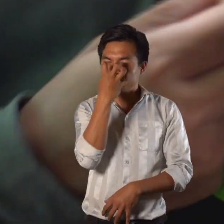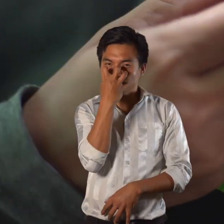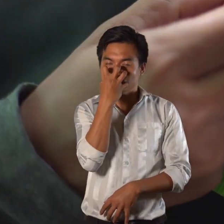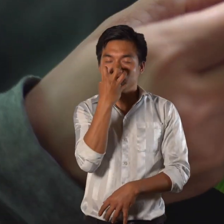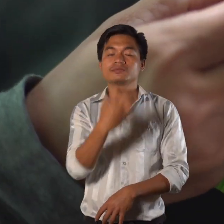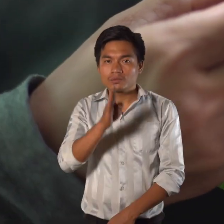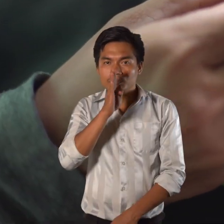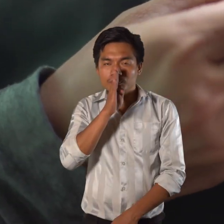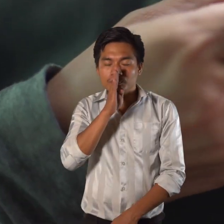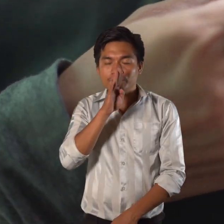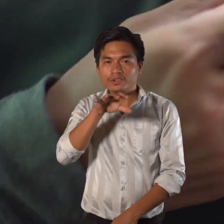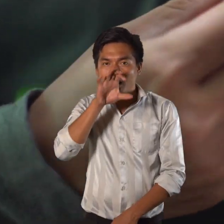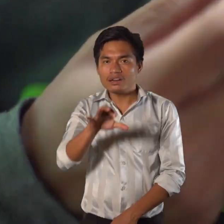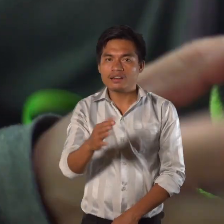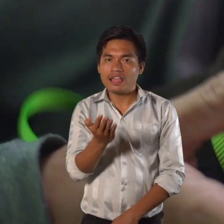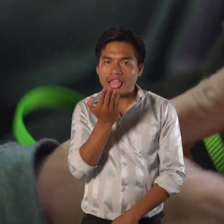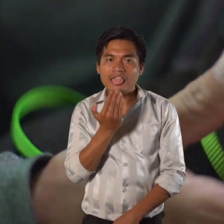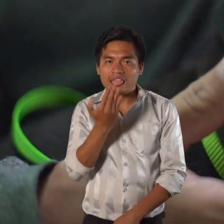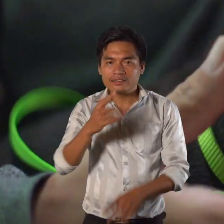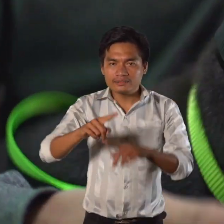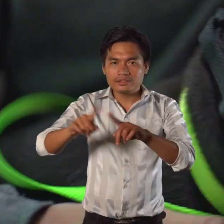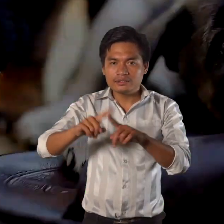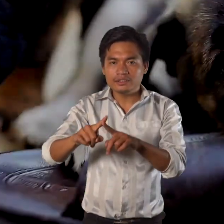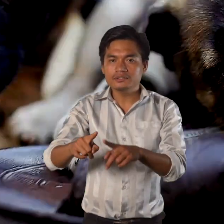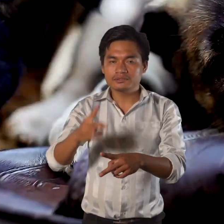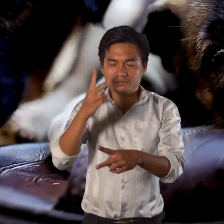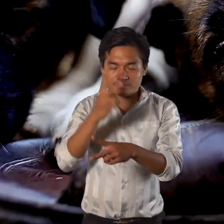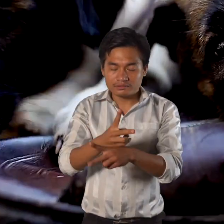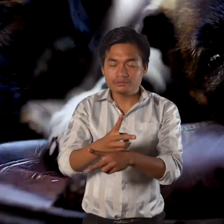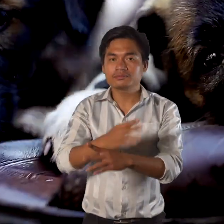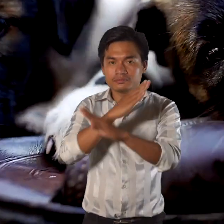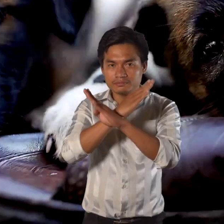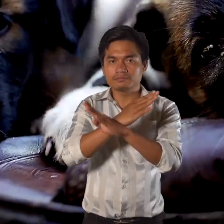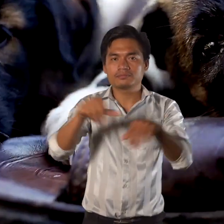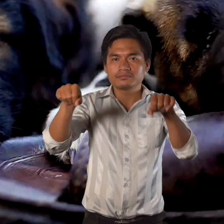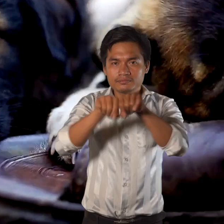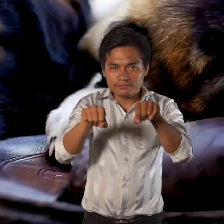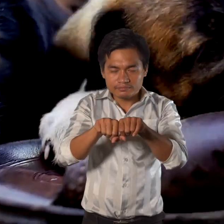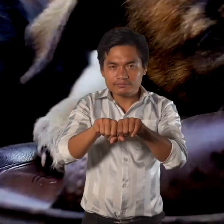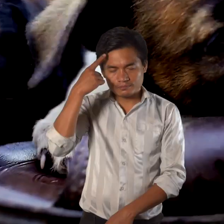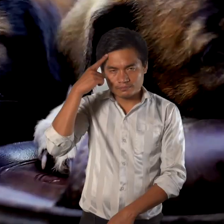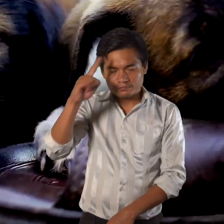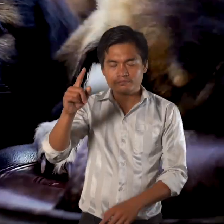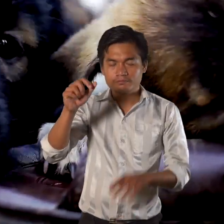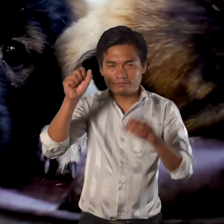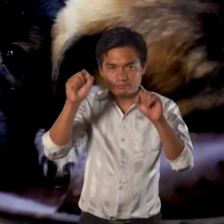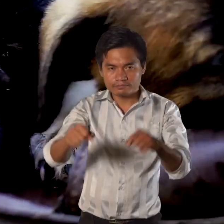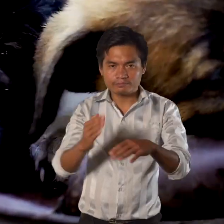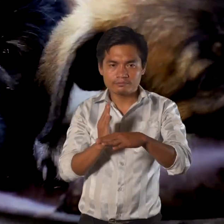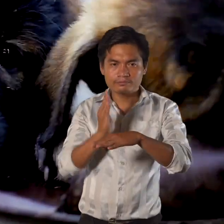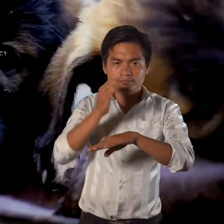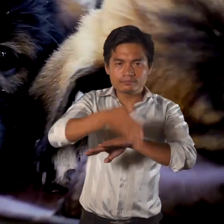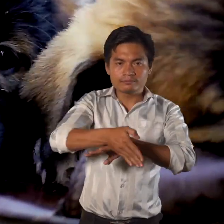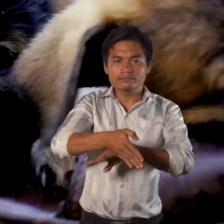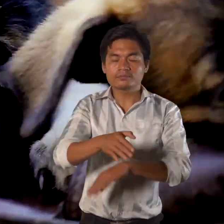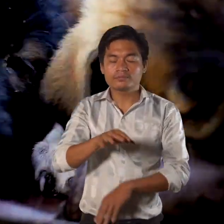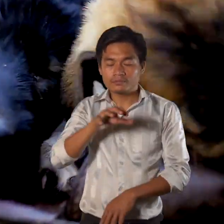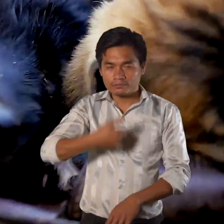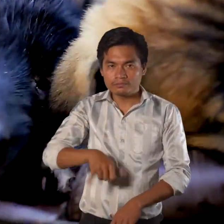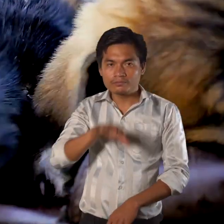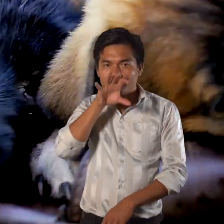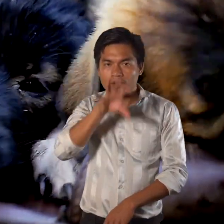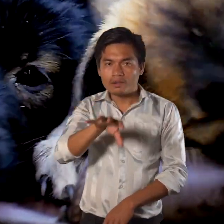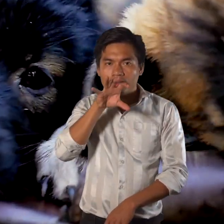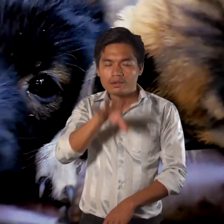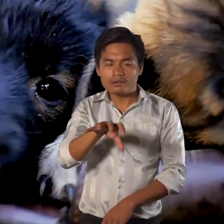ដាក់ម៉ាស់បិទមាត់វាកុំឲ្យវាលិតអីផ្ដេសផ្ដាសហើយនឹងប្រយ័ត្នស្បែកជើងរបស់យើងព្រោះស្បែកជើងយើងអាចជាប្រភពចម្លងរោគឲ្យកូនឆ្កែព្រោះយើងដើរ